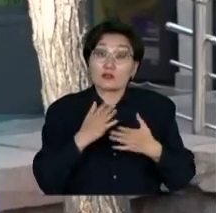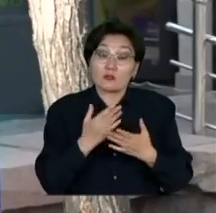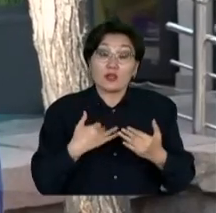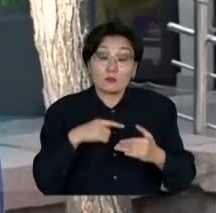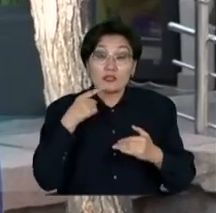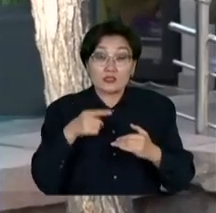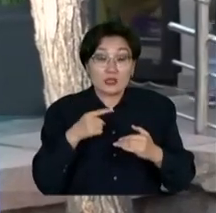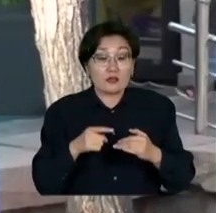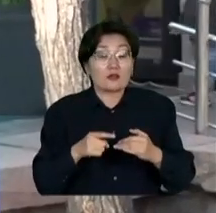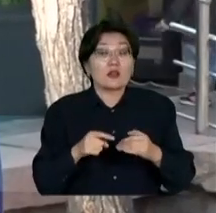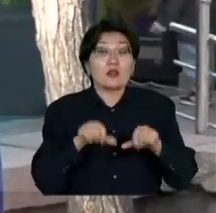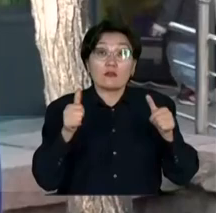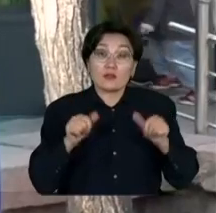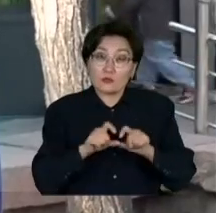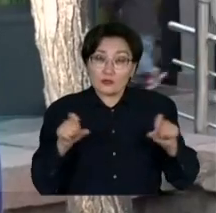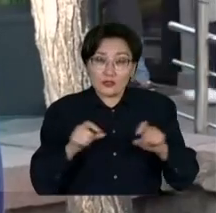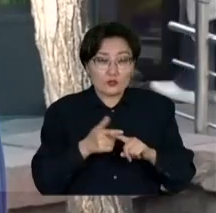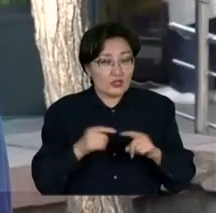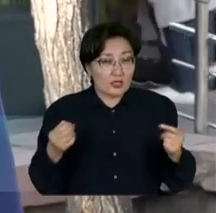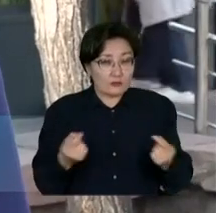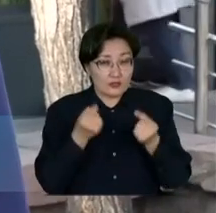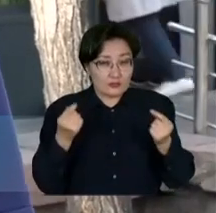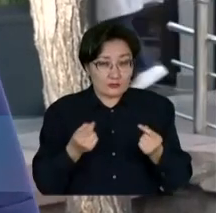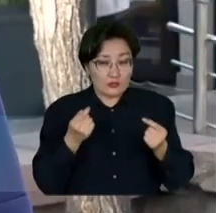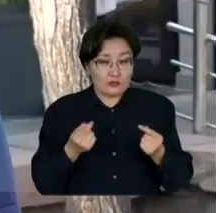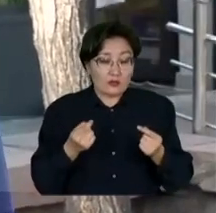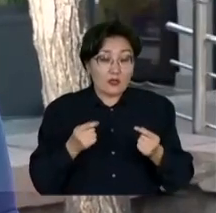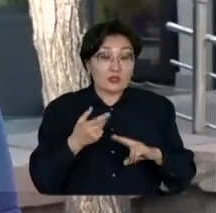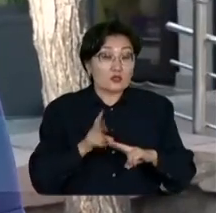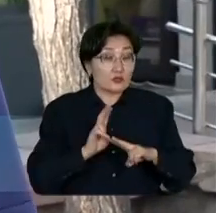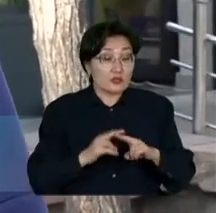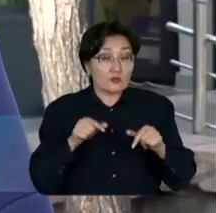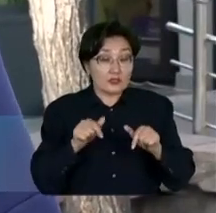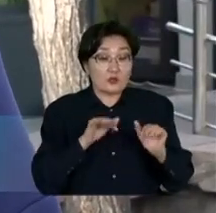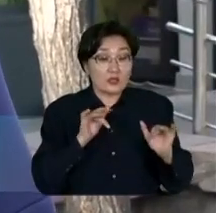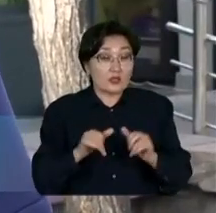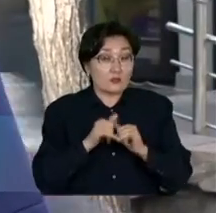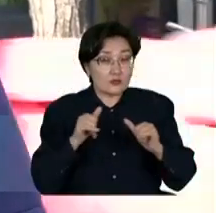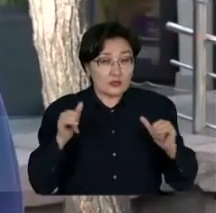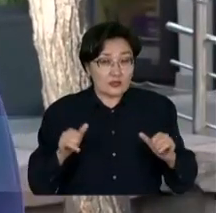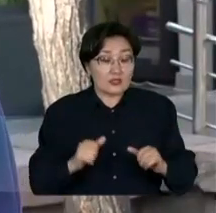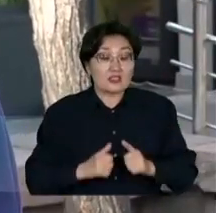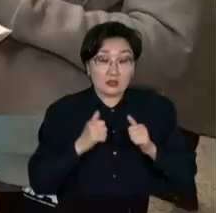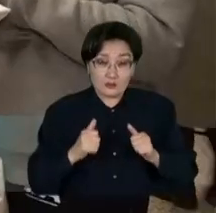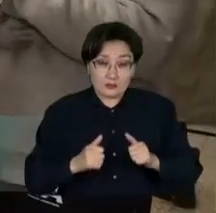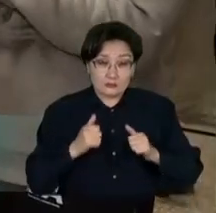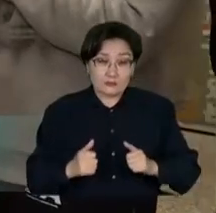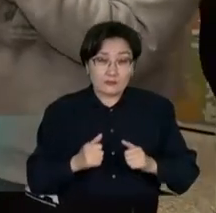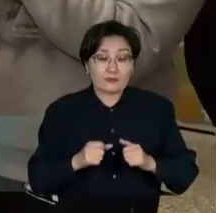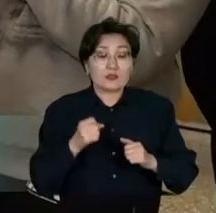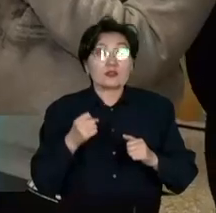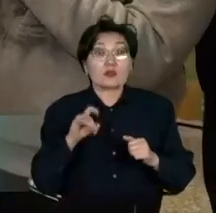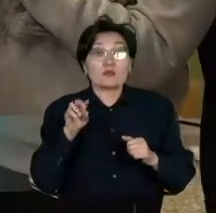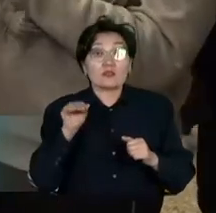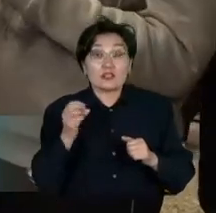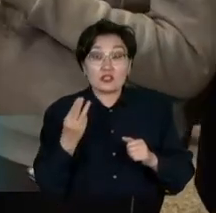айтып отырған форматтағы дүкендер елде өте аз, жоқтың қасы деуге болады. Сондықтан осы істі дамытуға дейін қойып отырмыз. Ерба Фреш